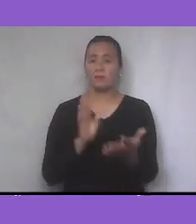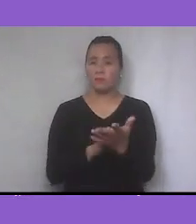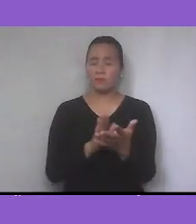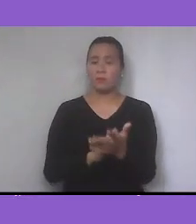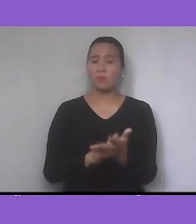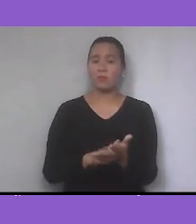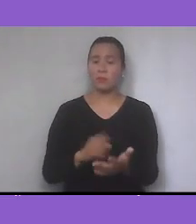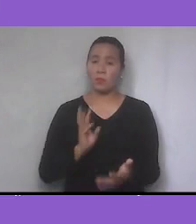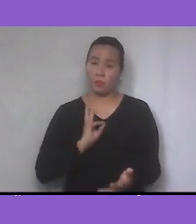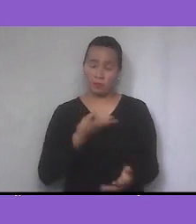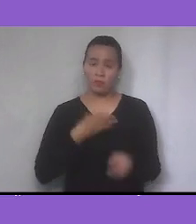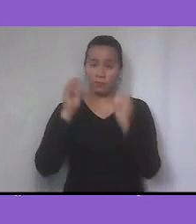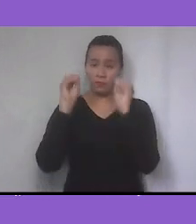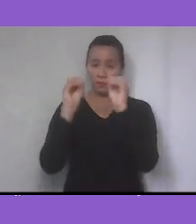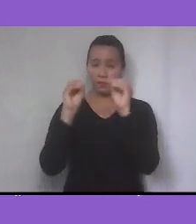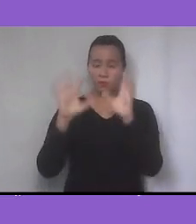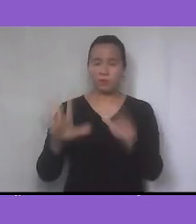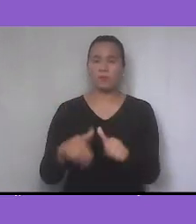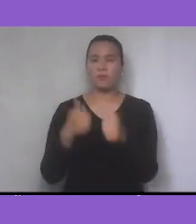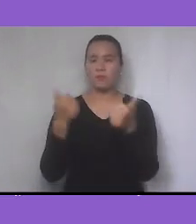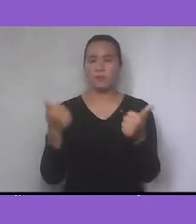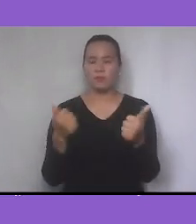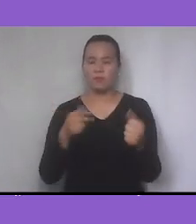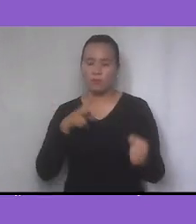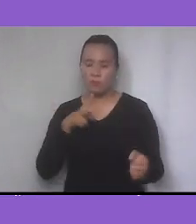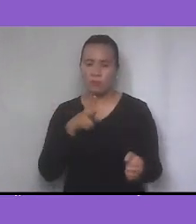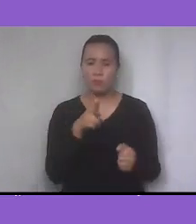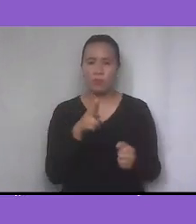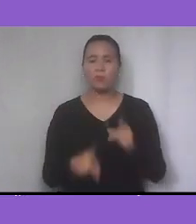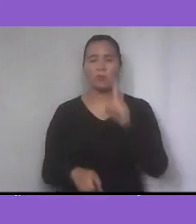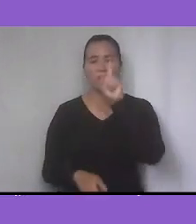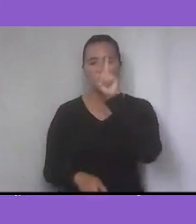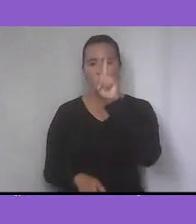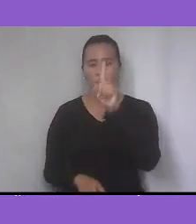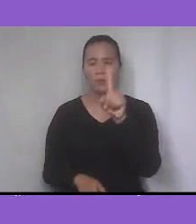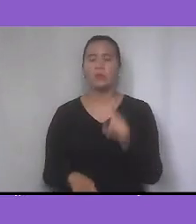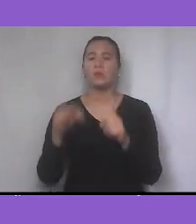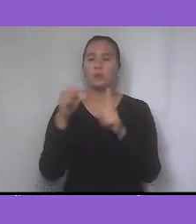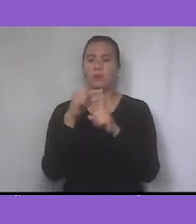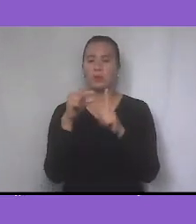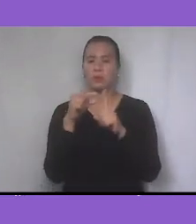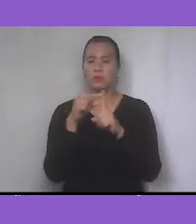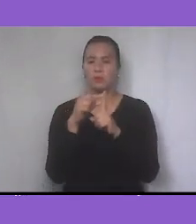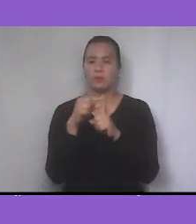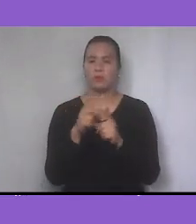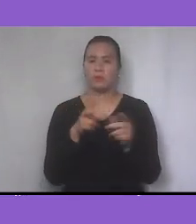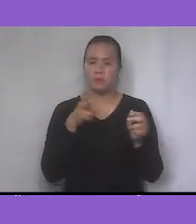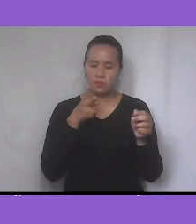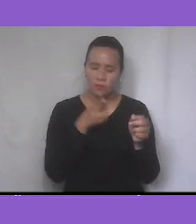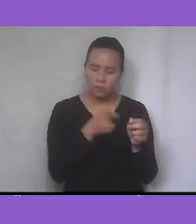paano hatiin ang isang salita. This is called syllabication. In Filipino,